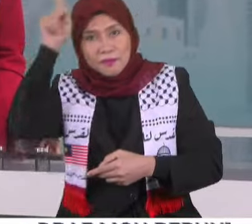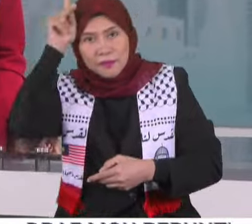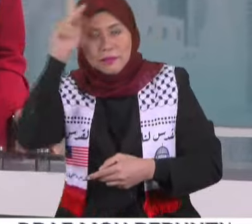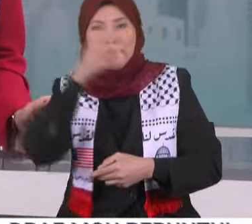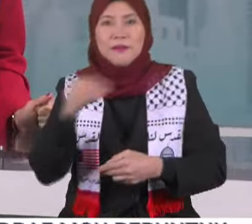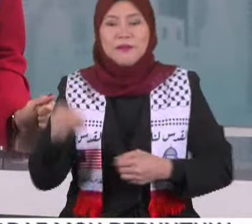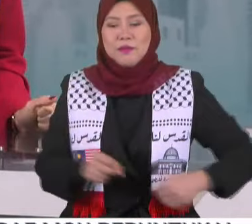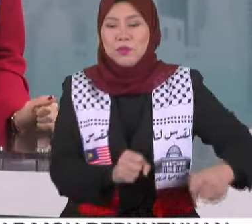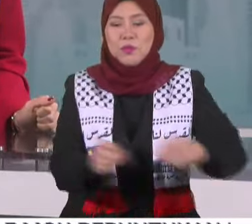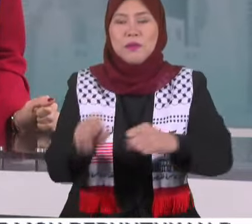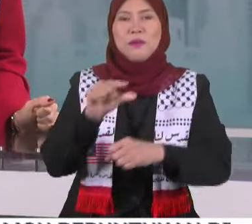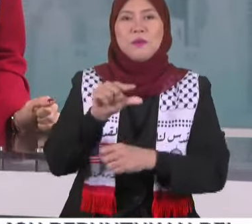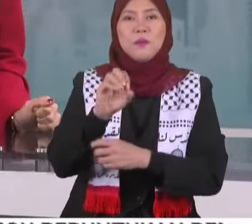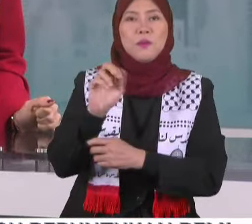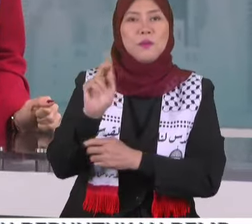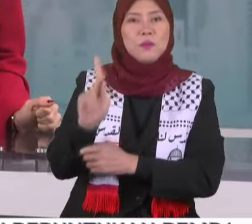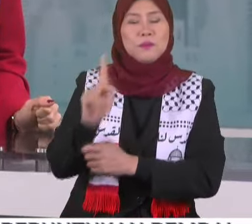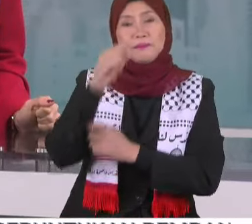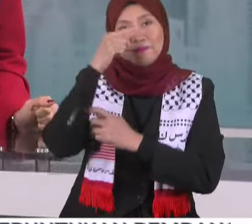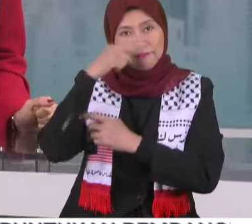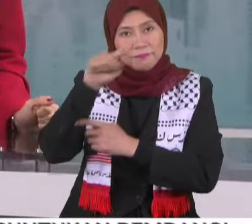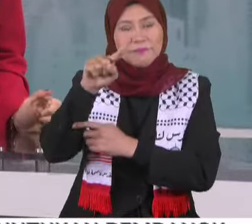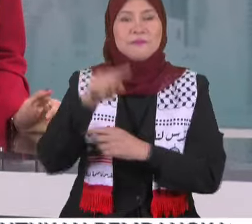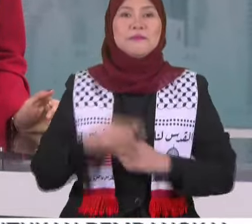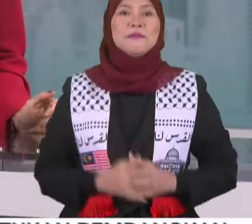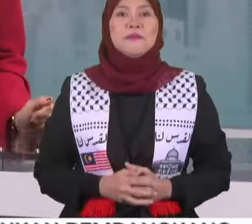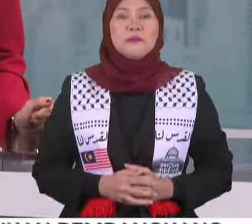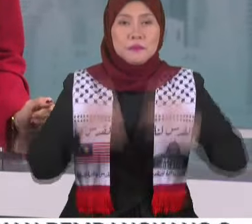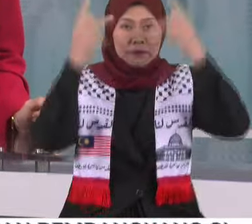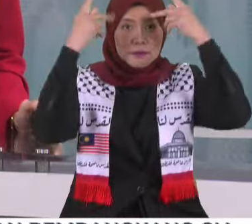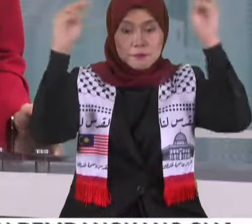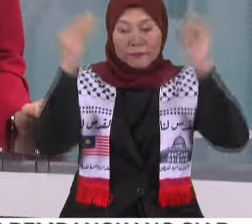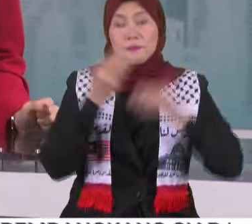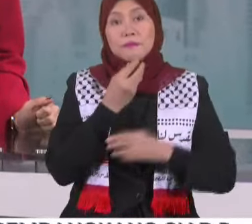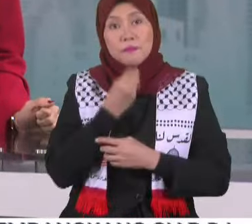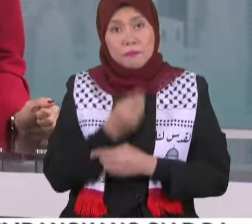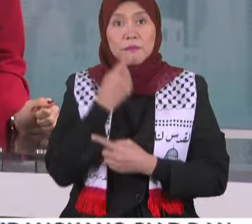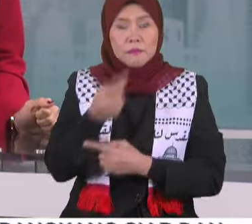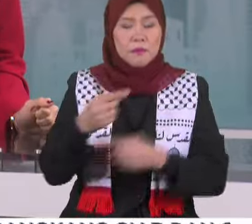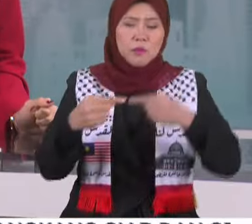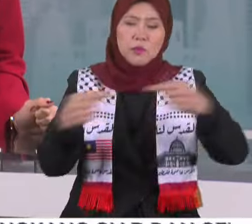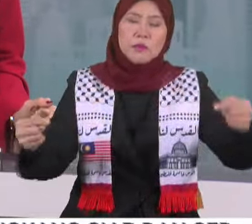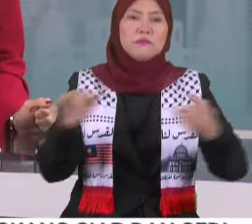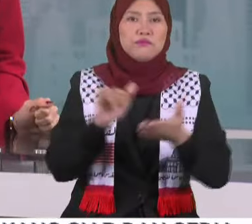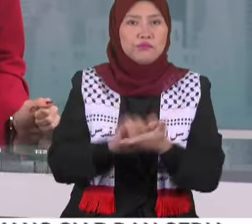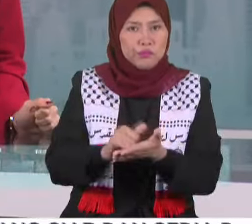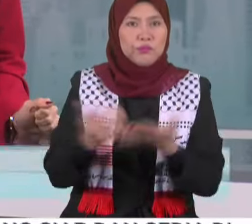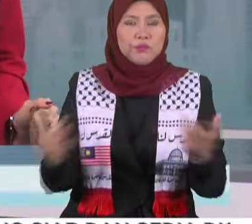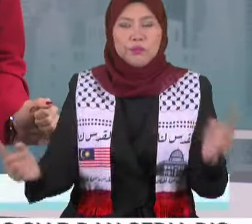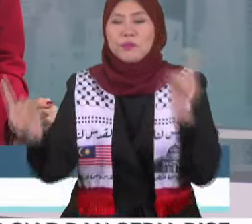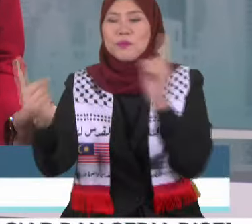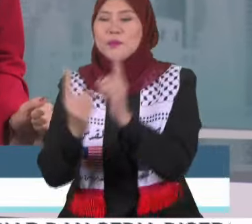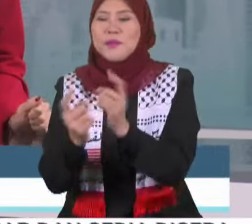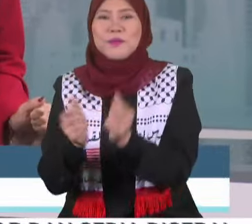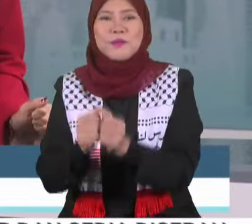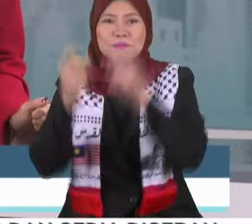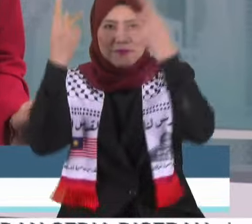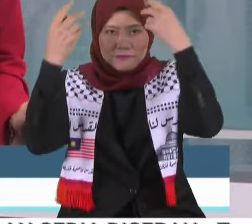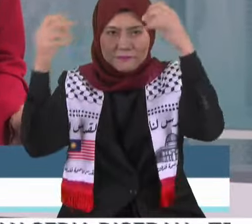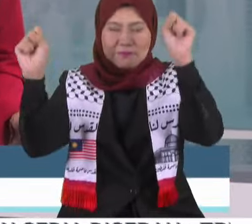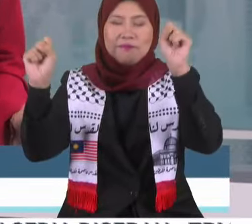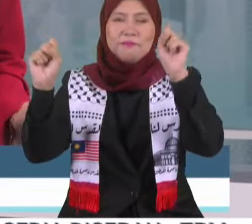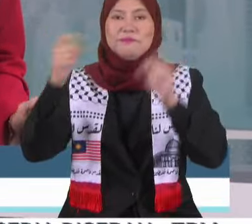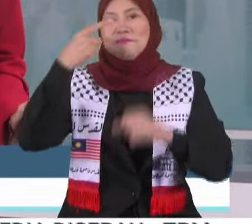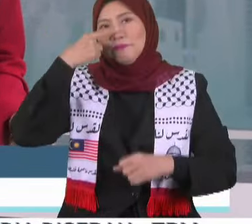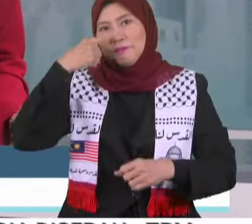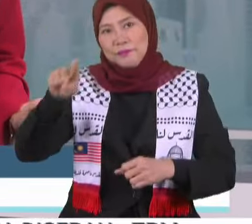Kelantan dan Sungai Golok Thailand. Perdana Menteri Dato' Sri Anwar Ibrahim berkata keputusan itu dicapai menerusi pertemuan dengan rakan